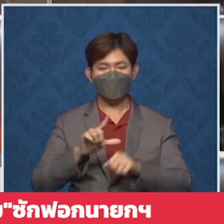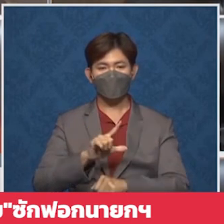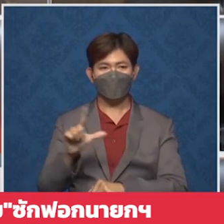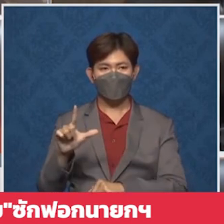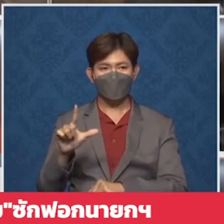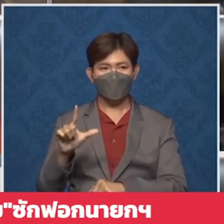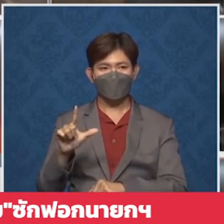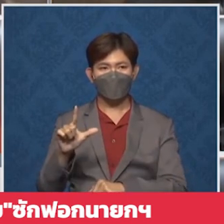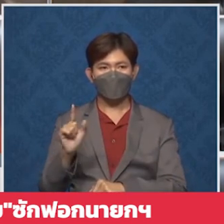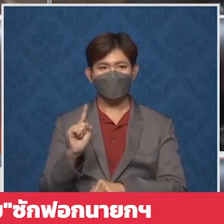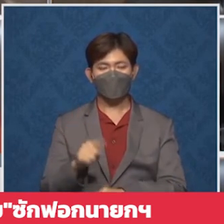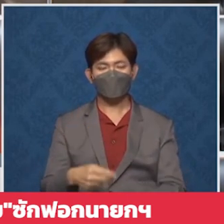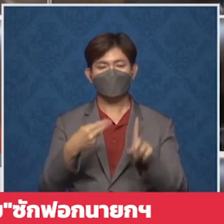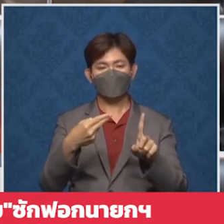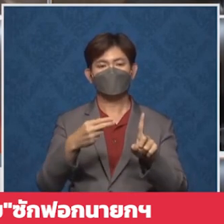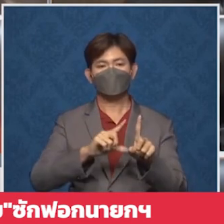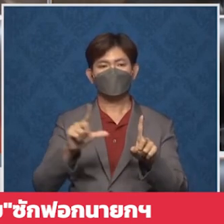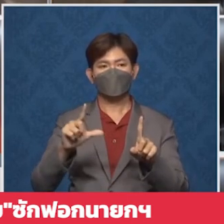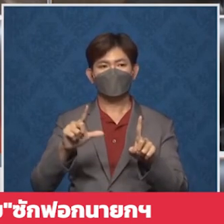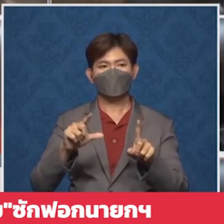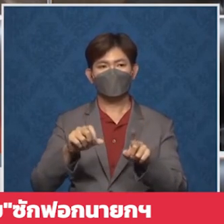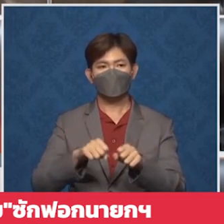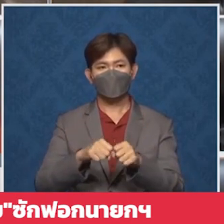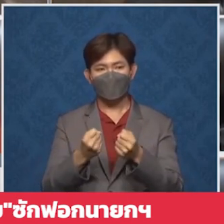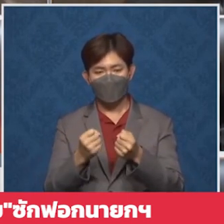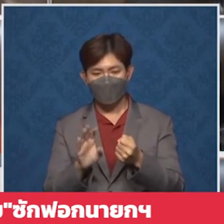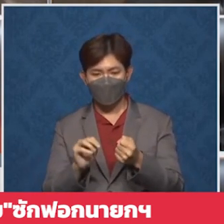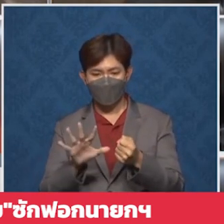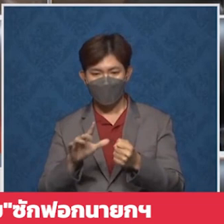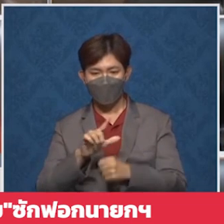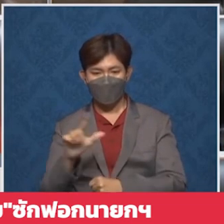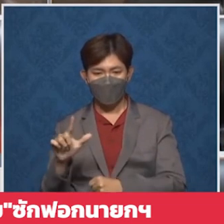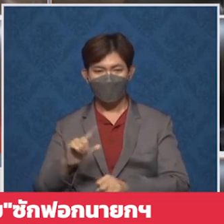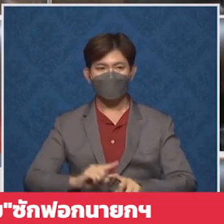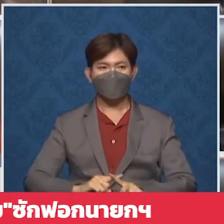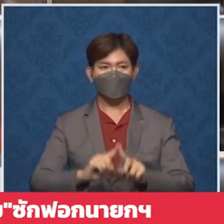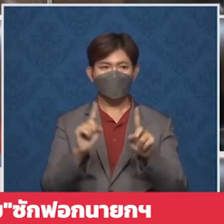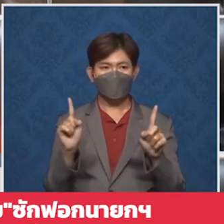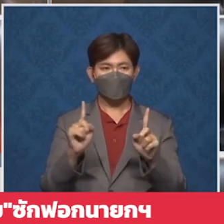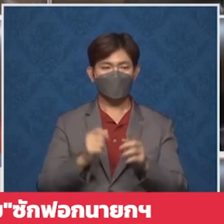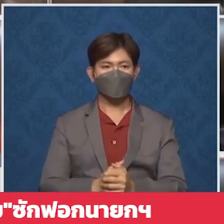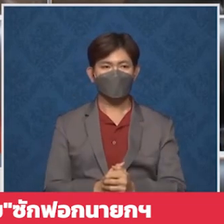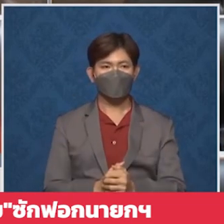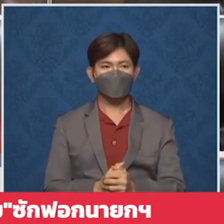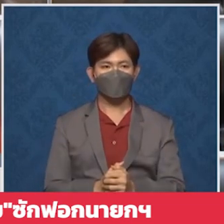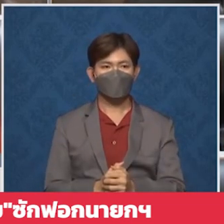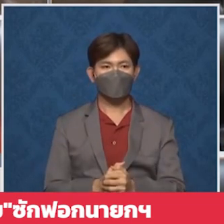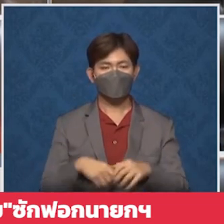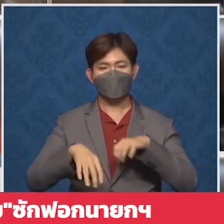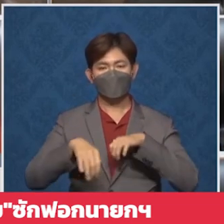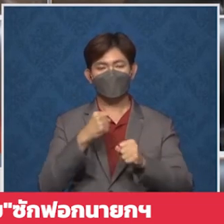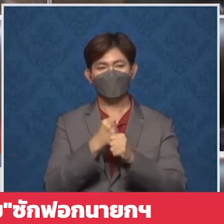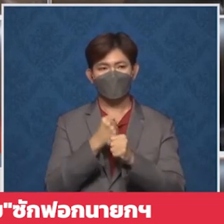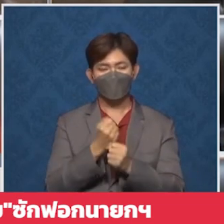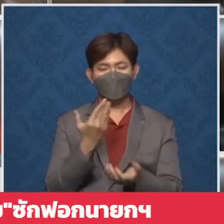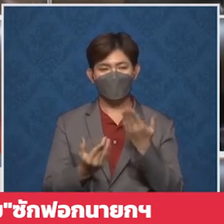กระทรวงเกษตรและสหกรณ์ที่มีพฤติกรรมร่วมทุจริตและสร้างความเสียหายต่อกรณีการนำยางในสต็อกของรัฐบาลที่เก็บไว้เ